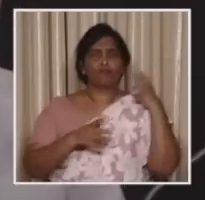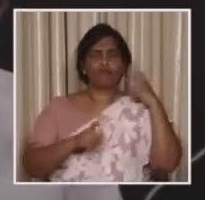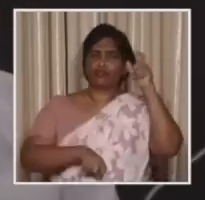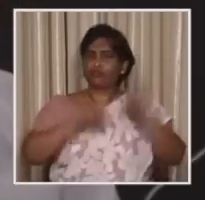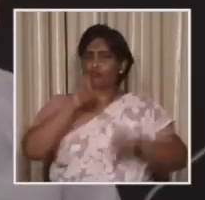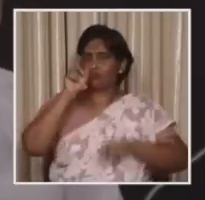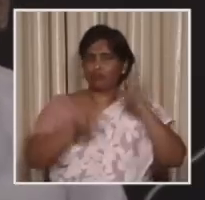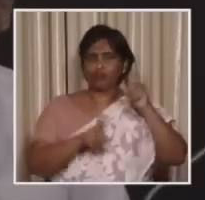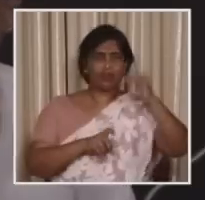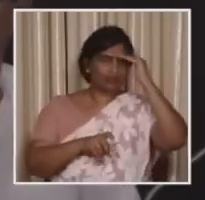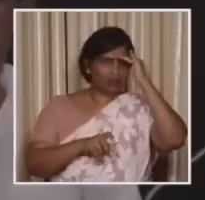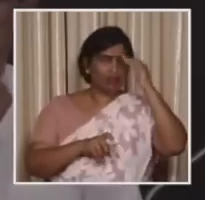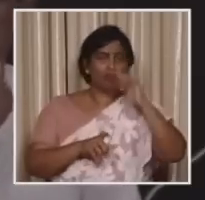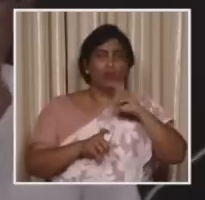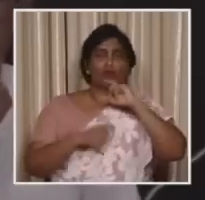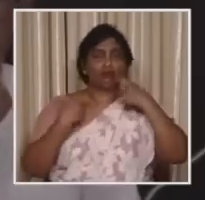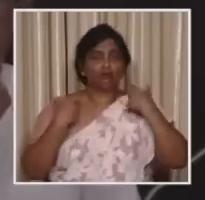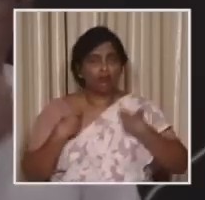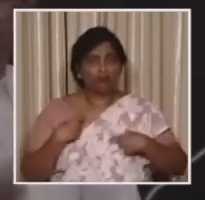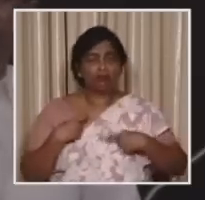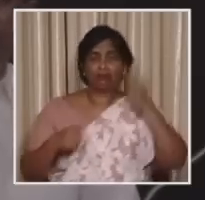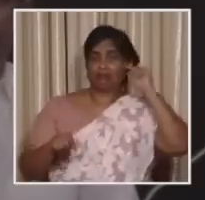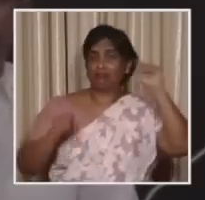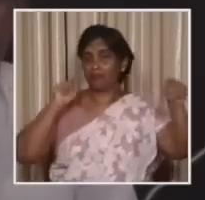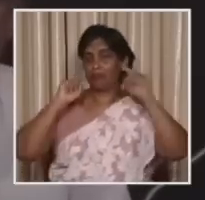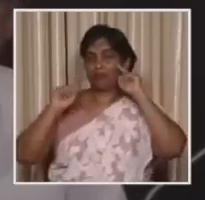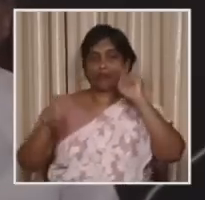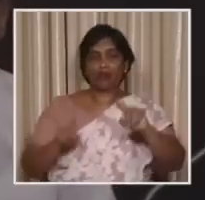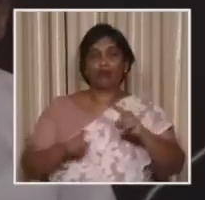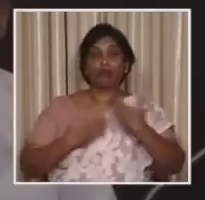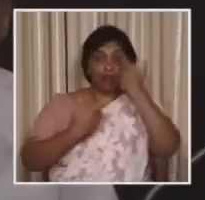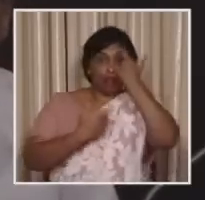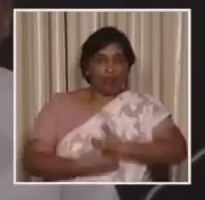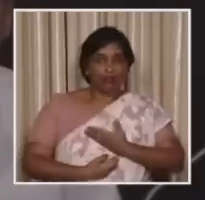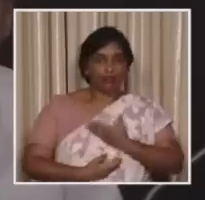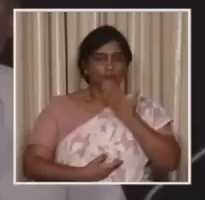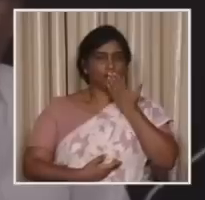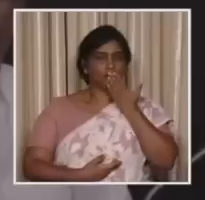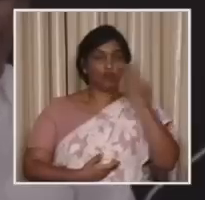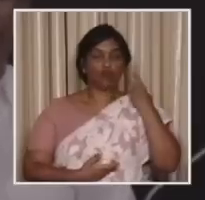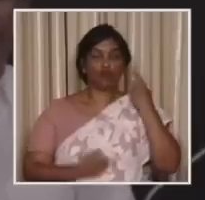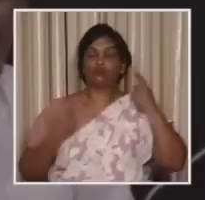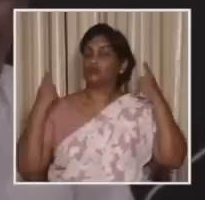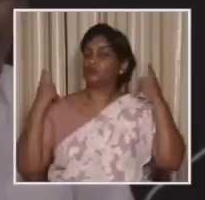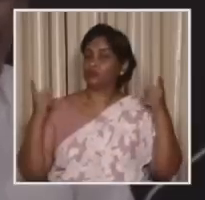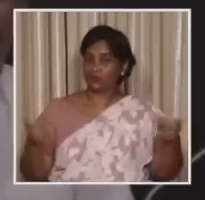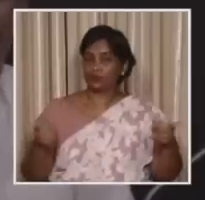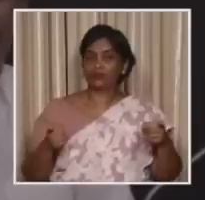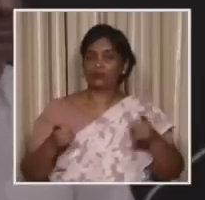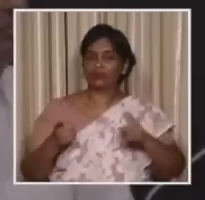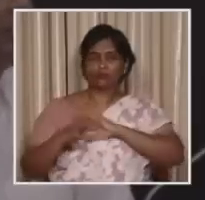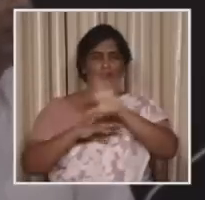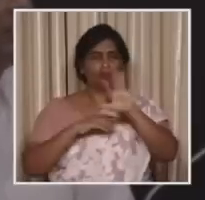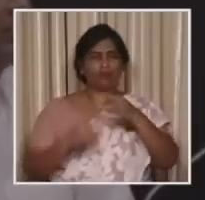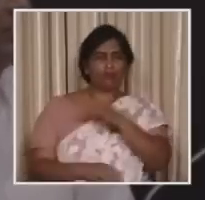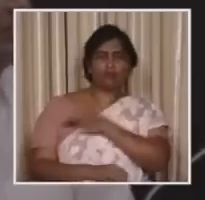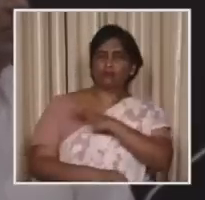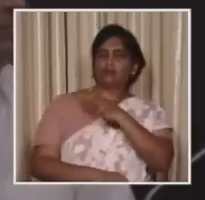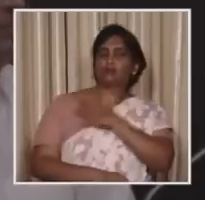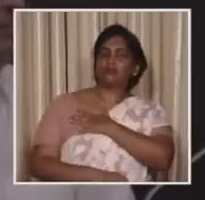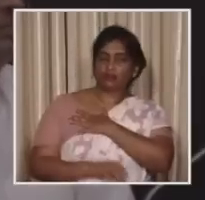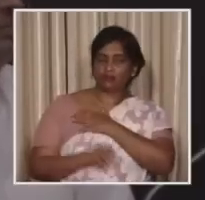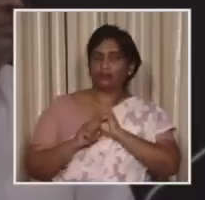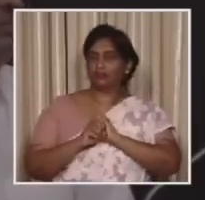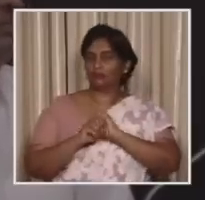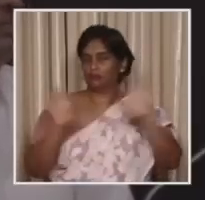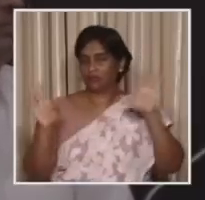පුද්ගලයෝ මුස්ලිම් නායකයෝ නීතිඥයෝ දිහාට මේ පරීක්ෂණ යොමු කරලා මුස්ලිම් ජනතාව කෙරෙහි වෛරයක් ඇති කරන්න කටයුතු